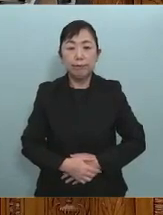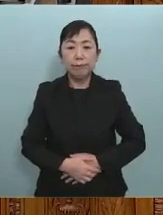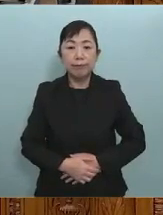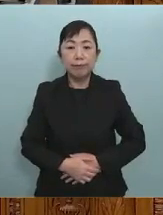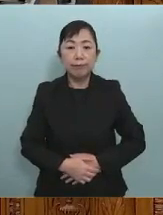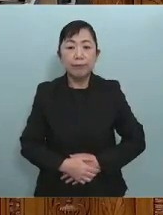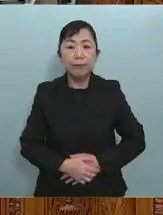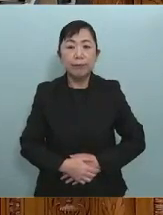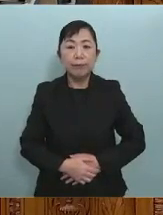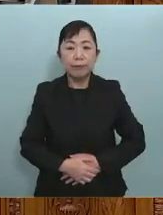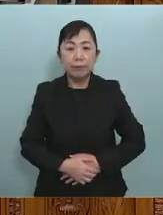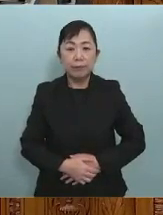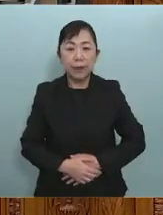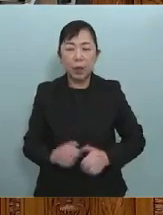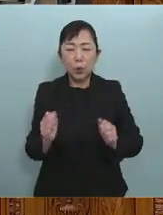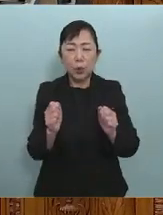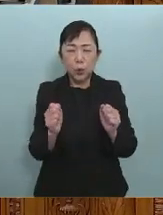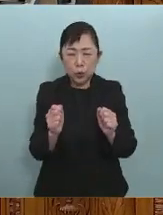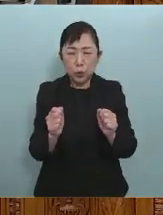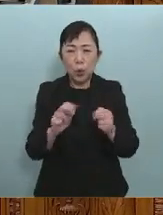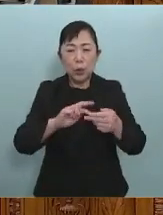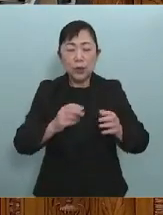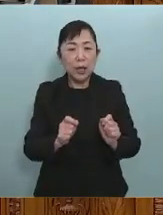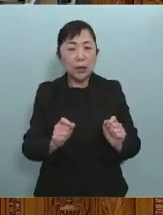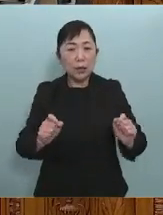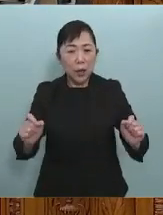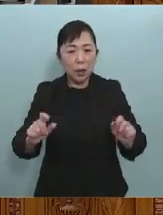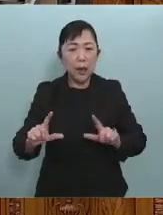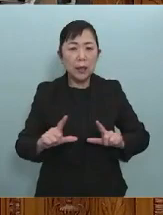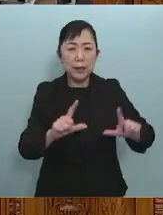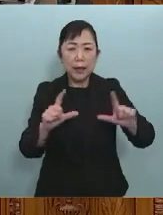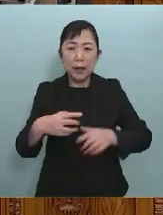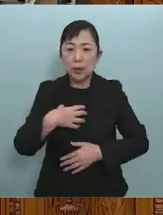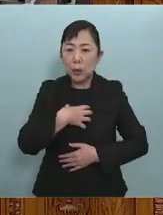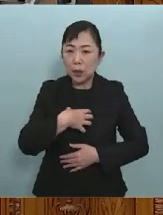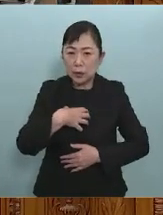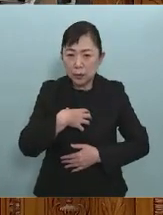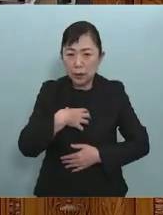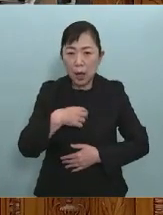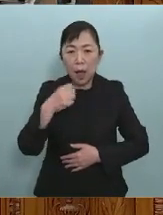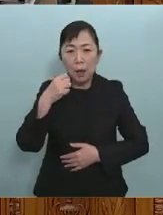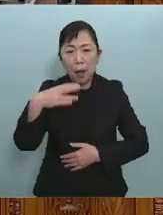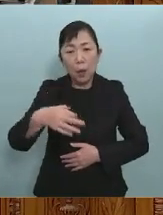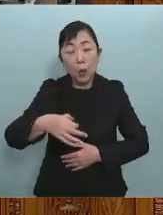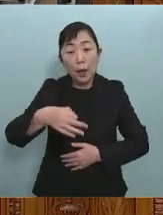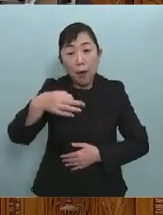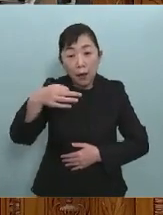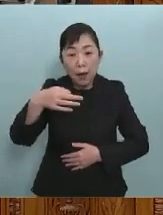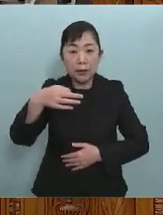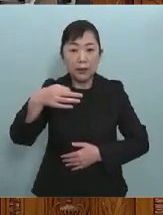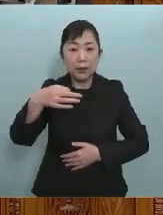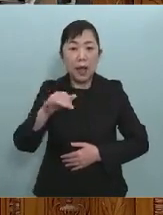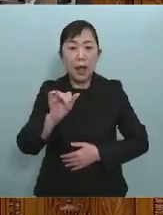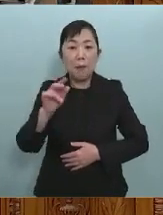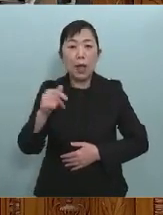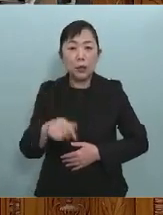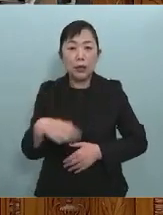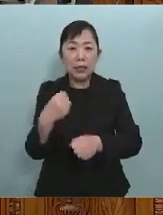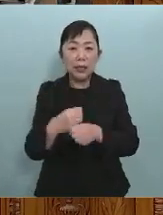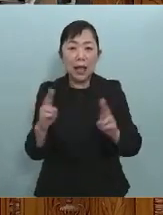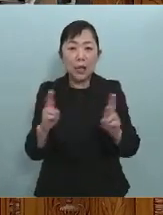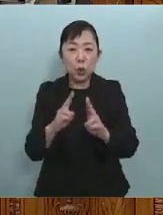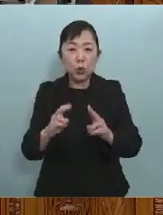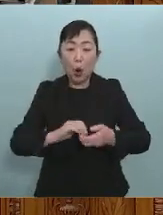ます冬は長い生活は辛いパンは高い作曲の